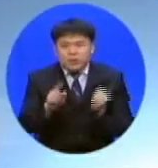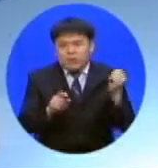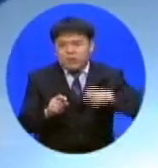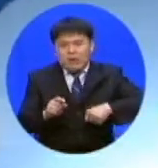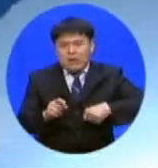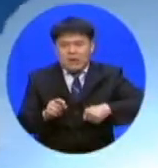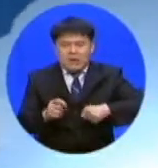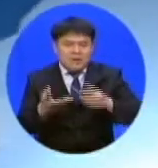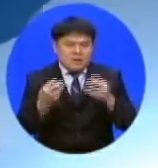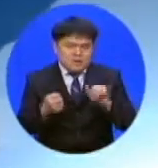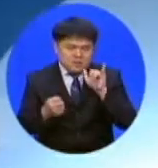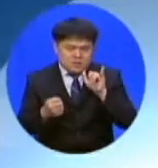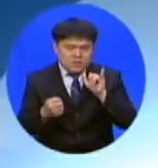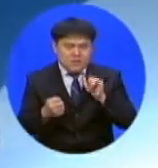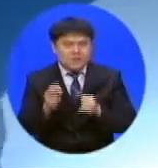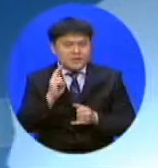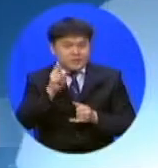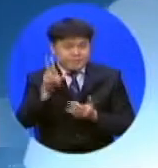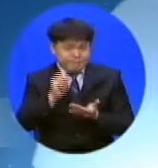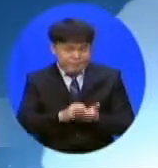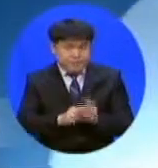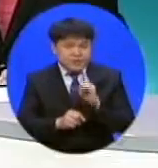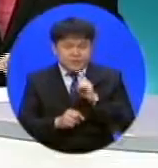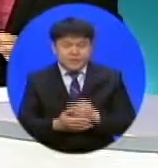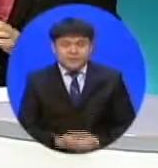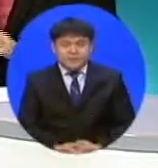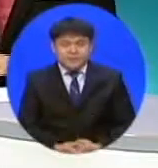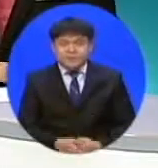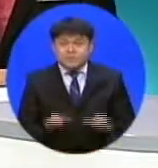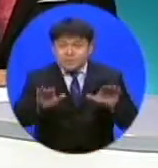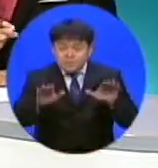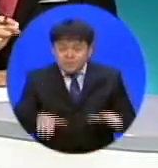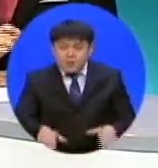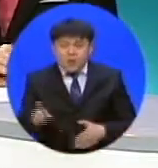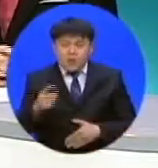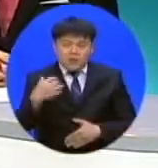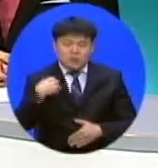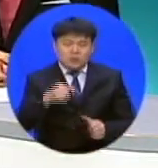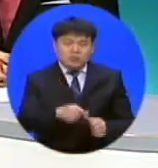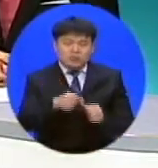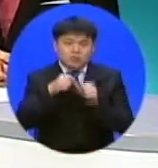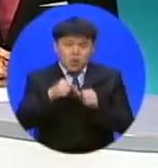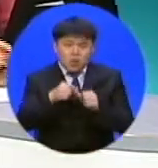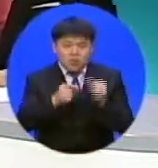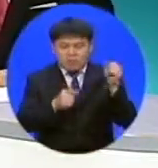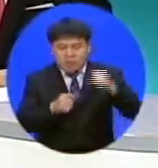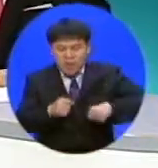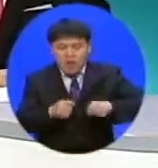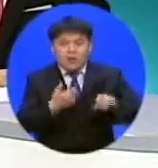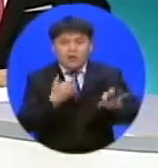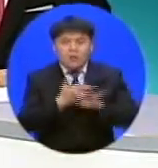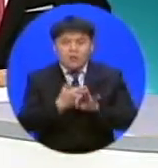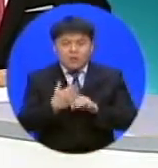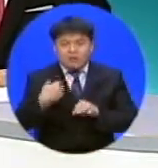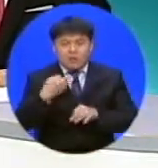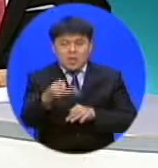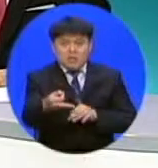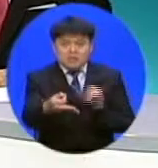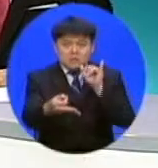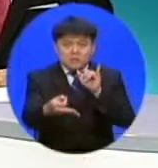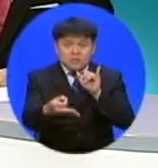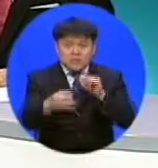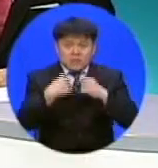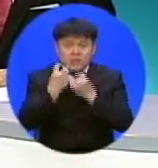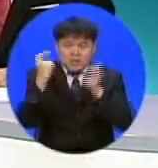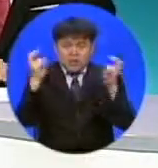지켜지지 않는다 이런 점들이 좀 심각한 문제가 되고 있죠. 현재 뭐 이제 의무 고용료를 지키지 않으면은 이 고용 네. 부담금이라는 거를